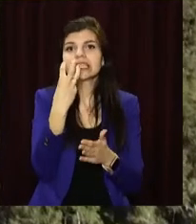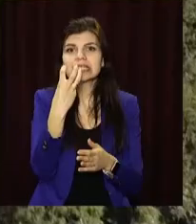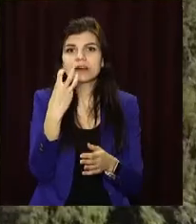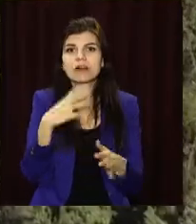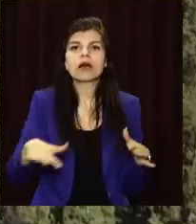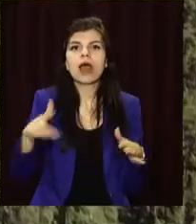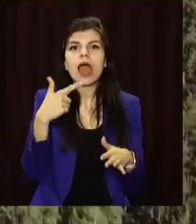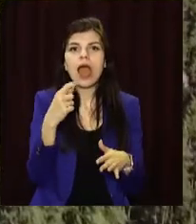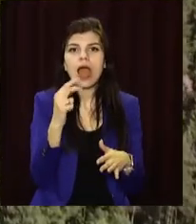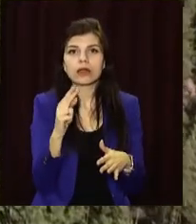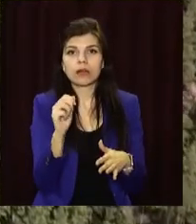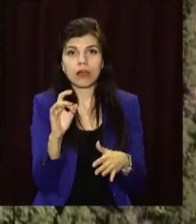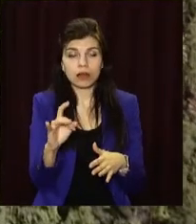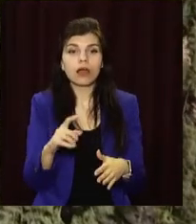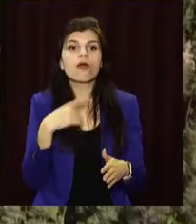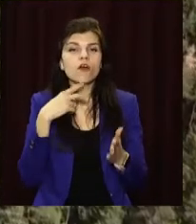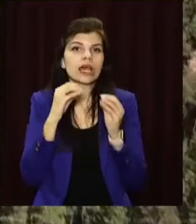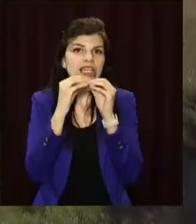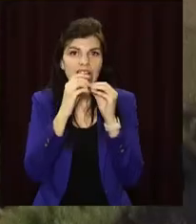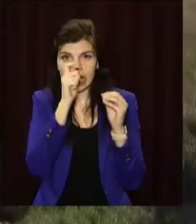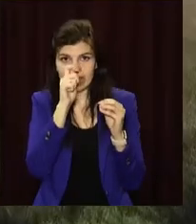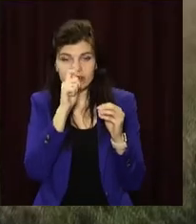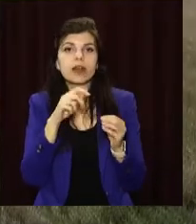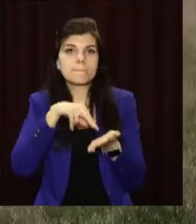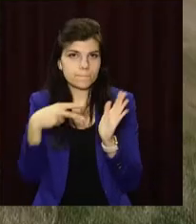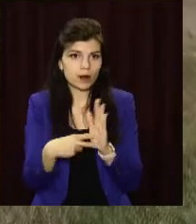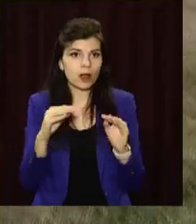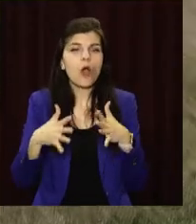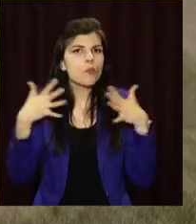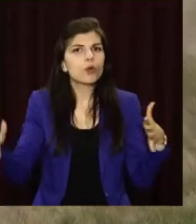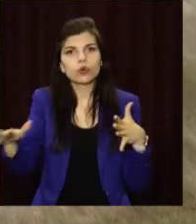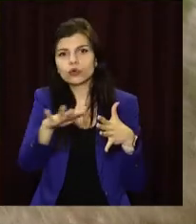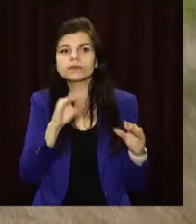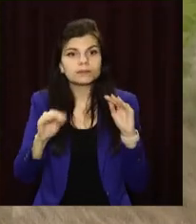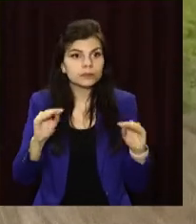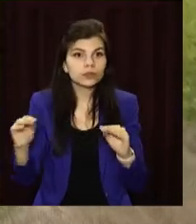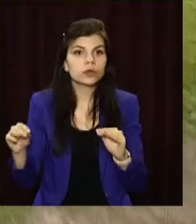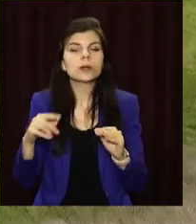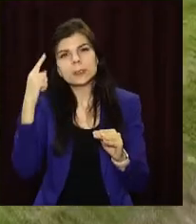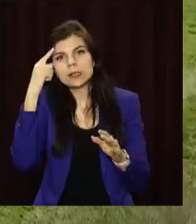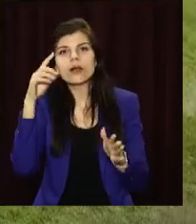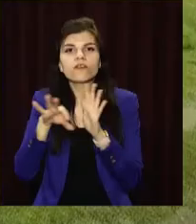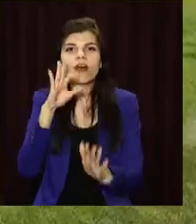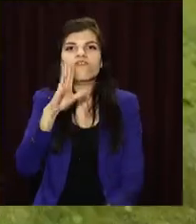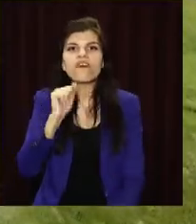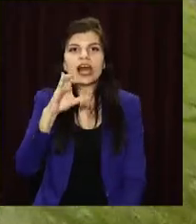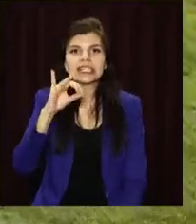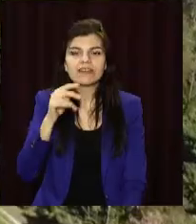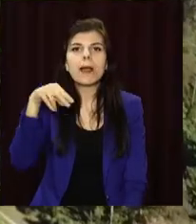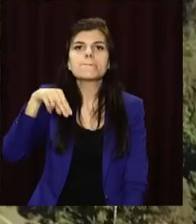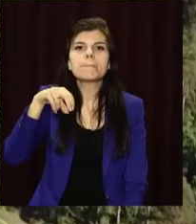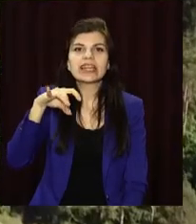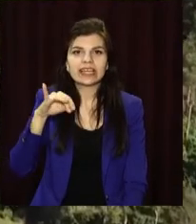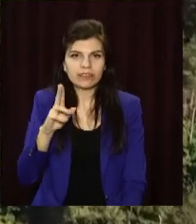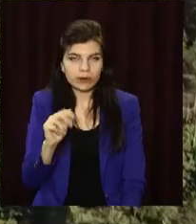гектарів. Масове озеленення стартує 10 квітня. Найбільші території під саджанці відведуть у Васильківському,